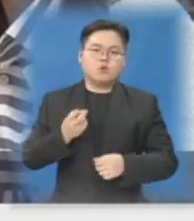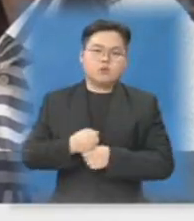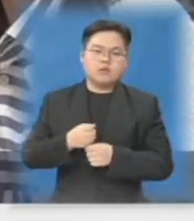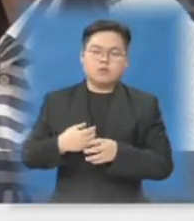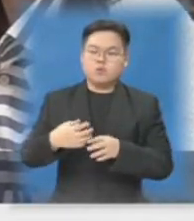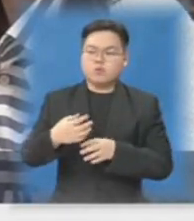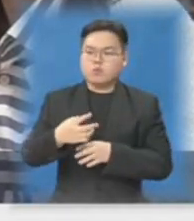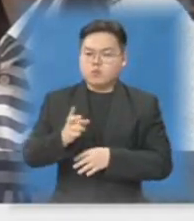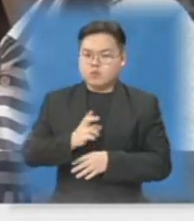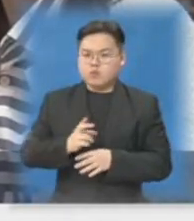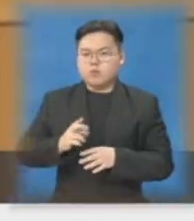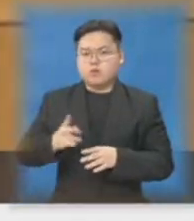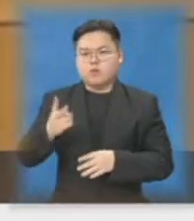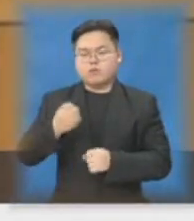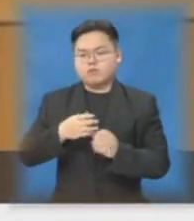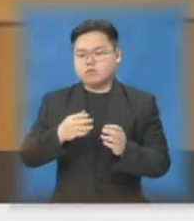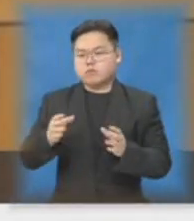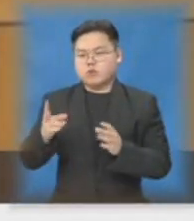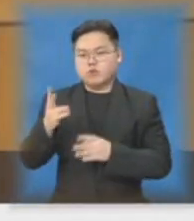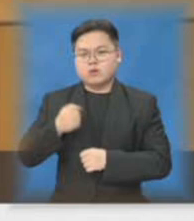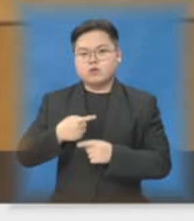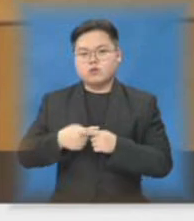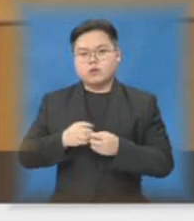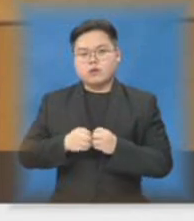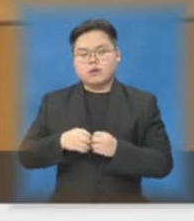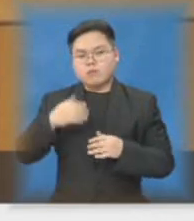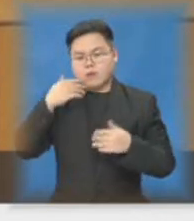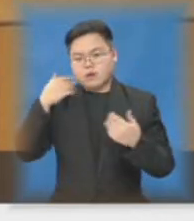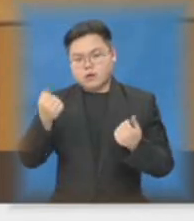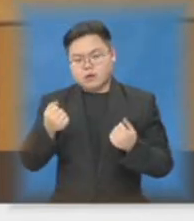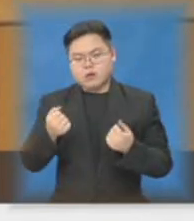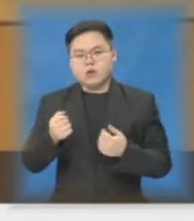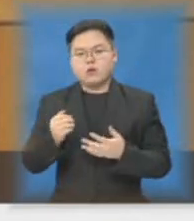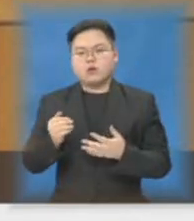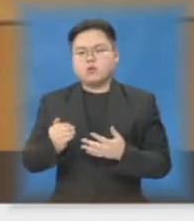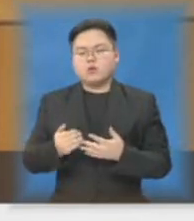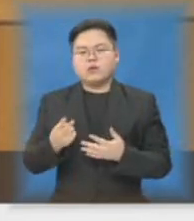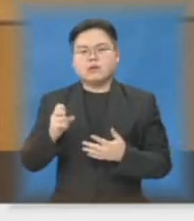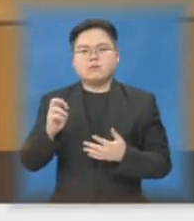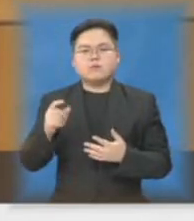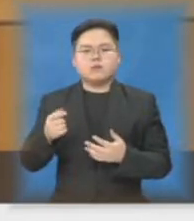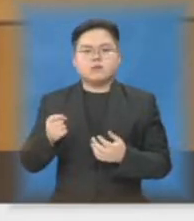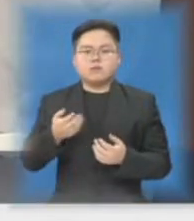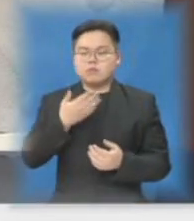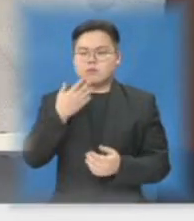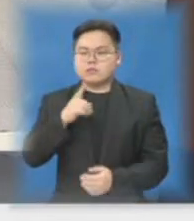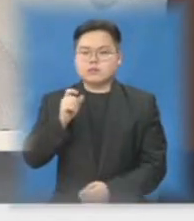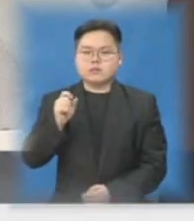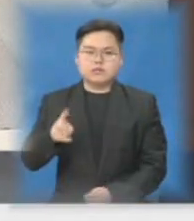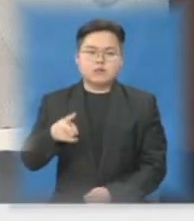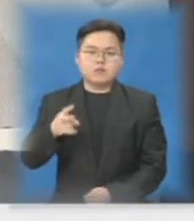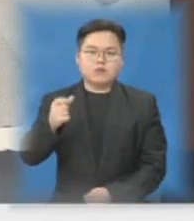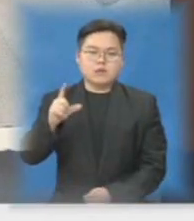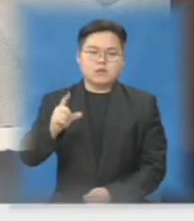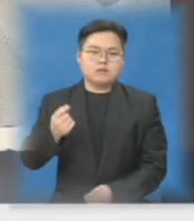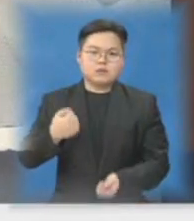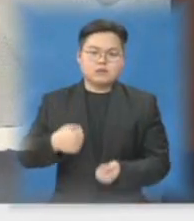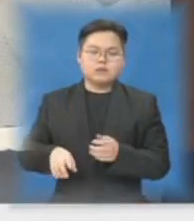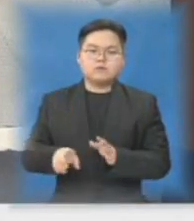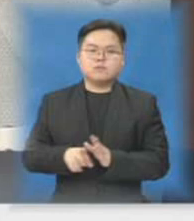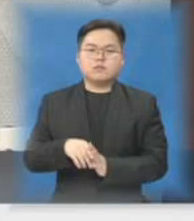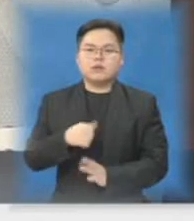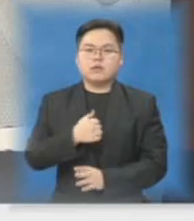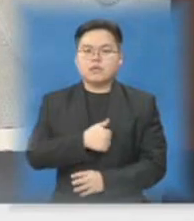бүрчилсэн маягаар орон нутгаар явуулж малчид иргэд мал махаа дундын дамжлахгүй зах зээлийн үнээр худалдан борлуулах боломжоор